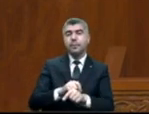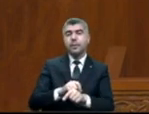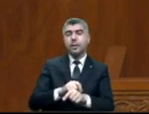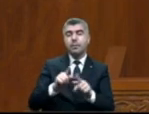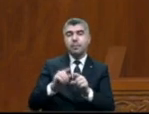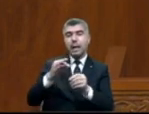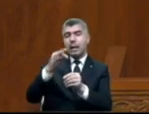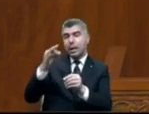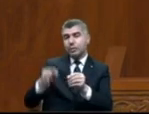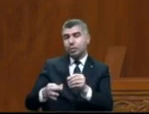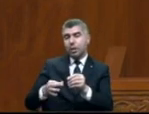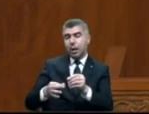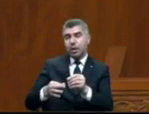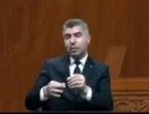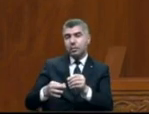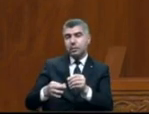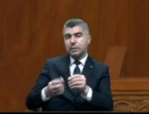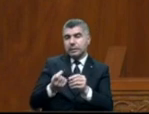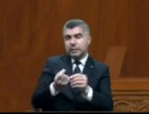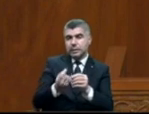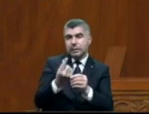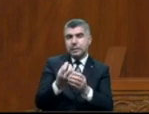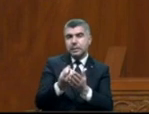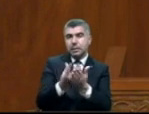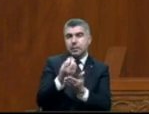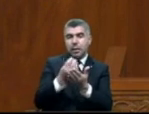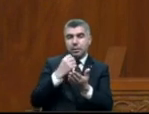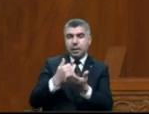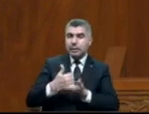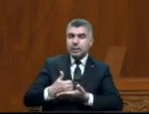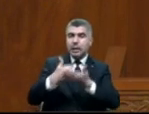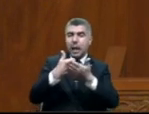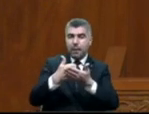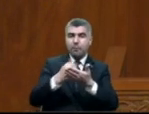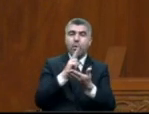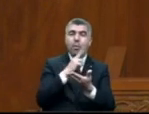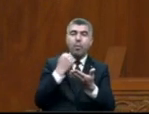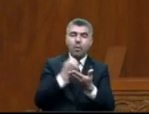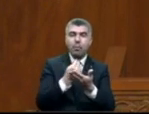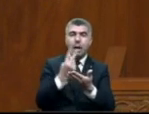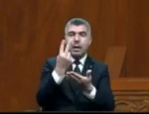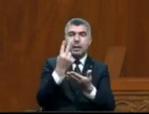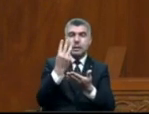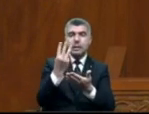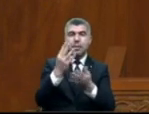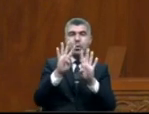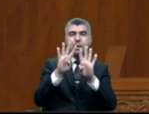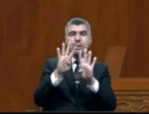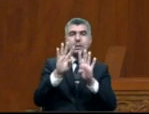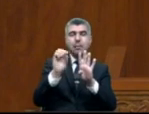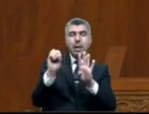ديال الإنتاج، فالبذور بلغ دعم الدولة للبذور المختارة 380 مليون ديال